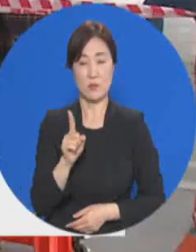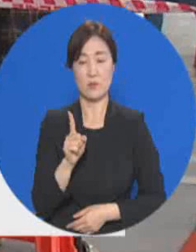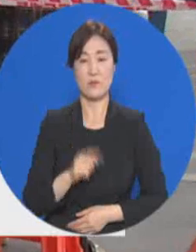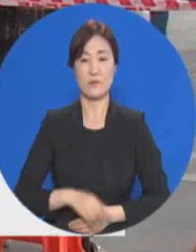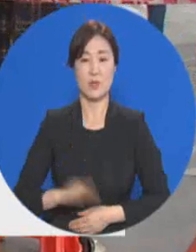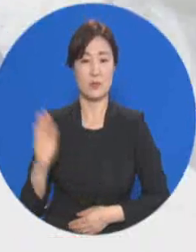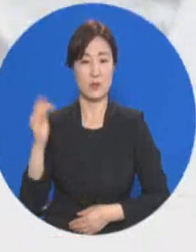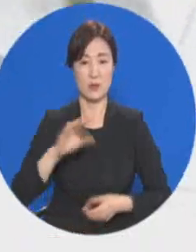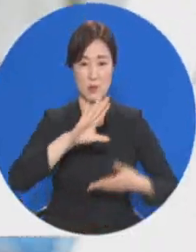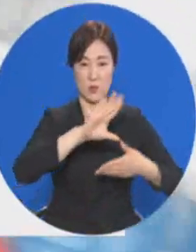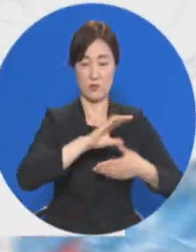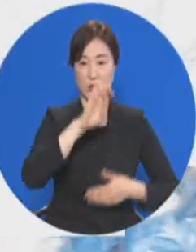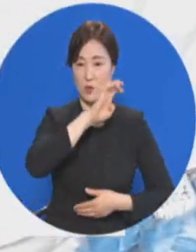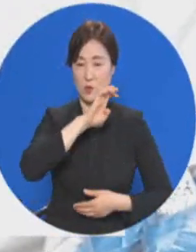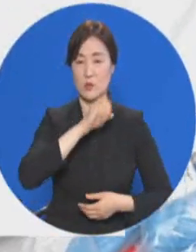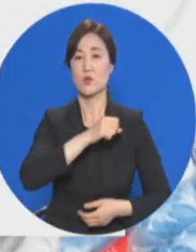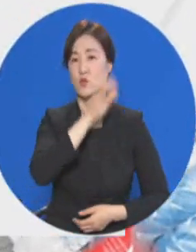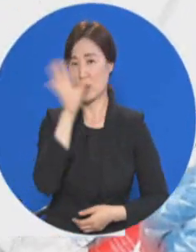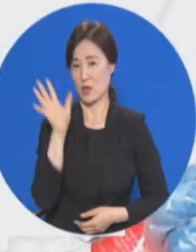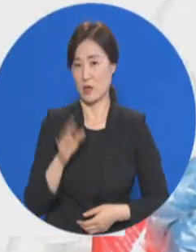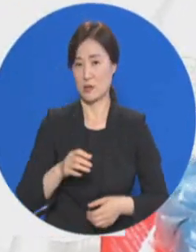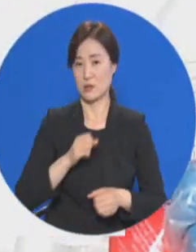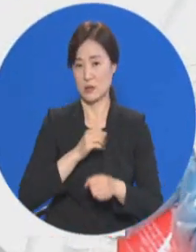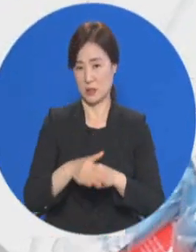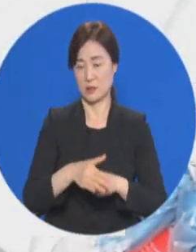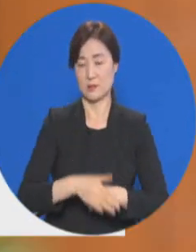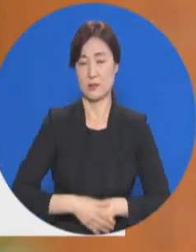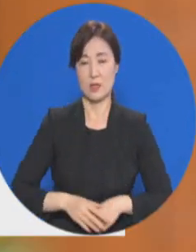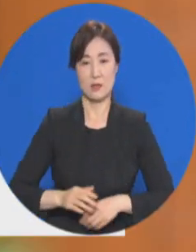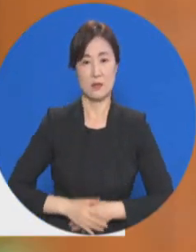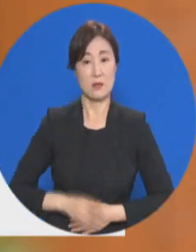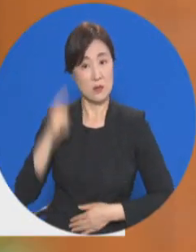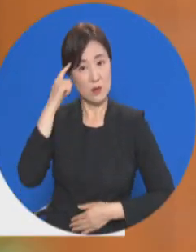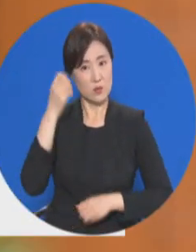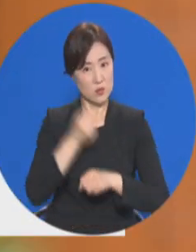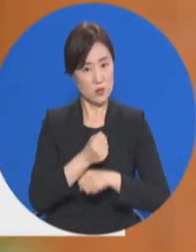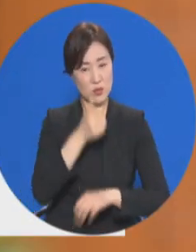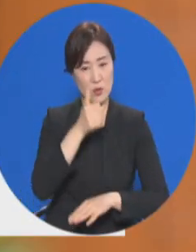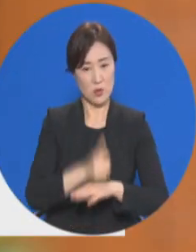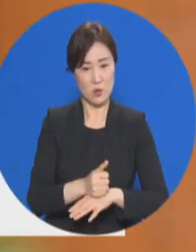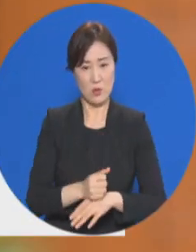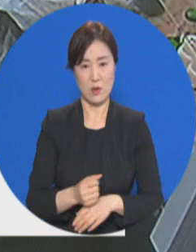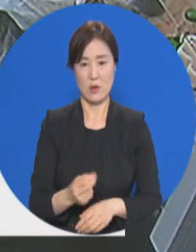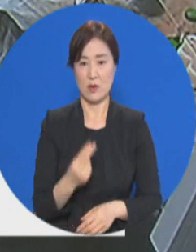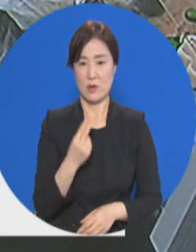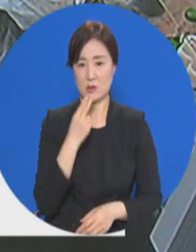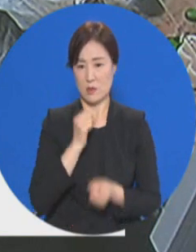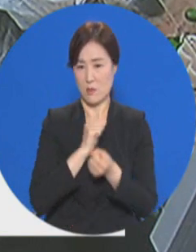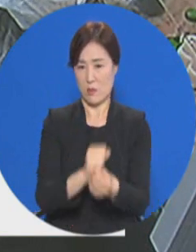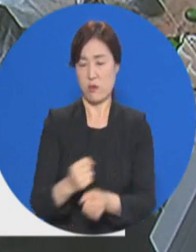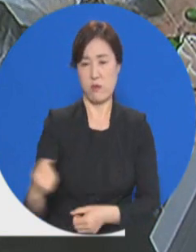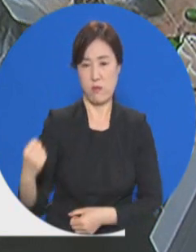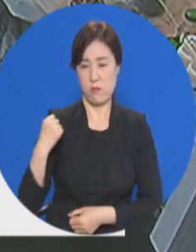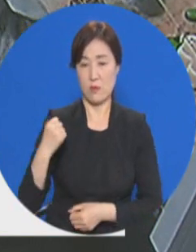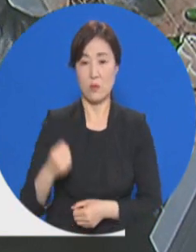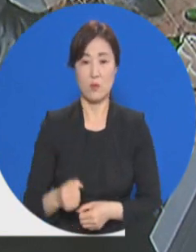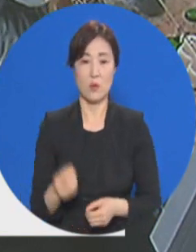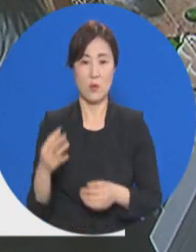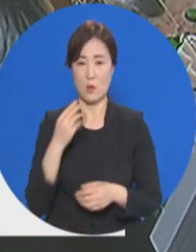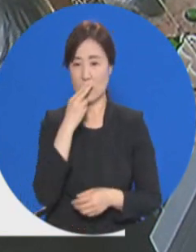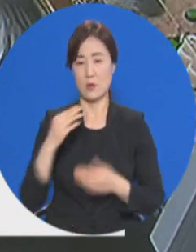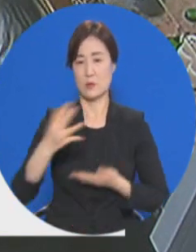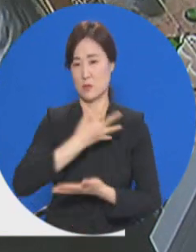최근 북미와 유럽 등에서 유행하고 있는 유형으로 최근 연구에서는 전파력이 높고 공기 전파도 가능할 것으로 추정하고